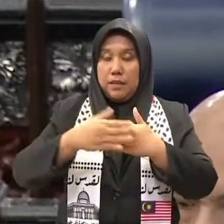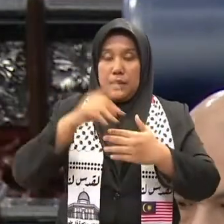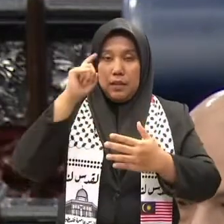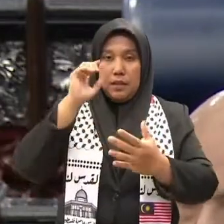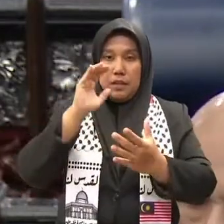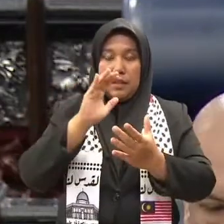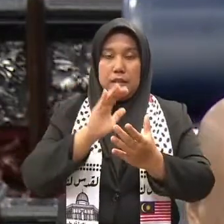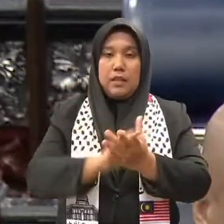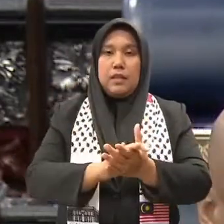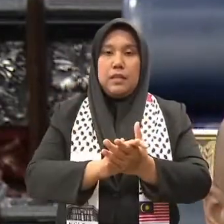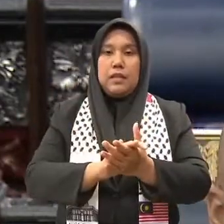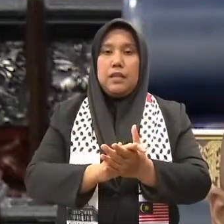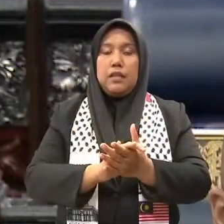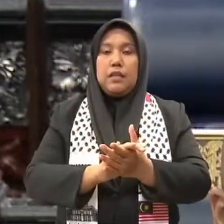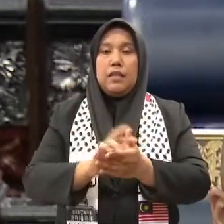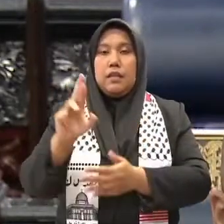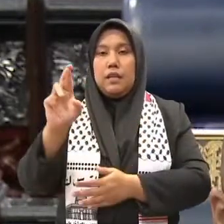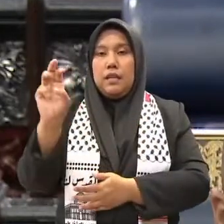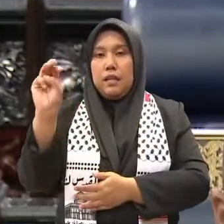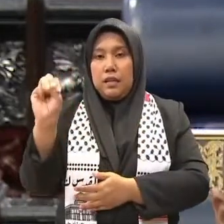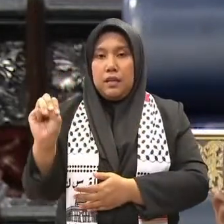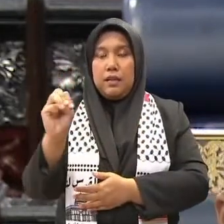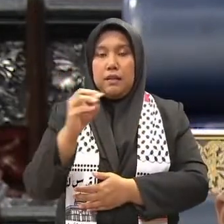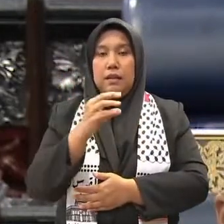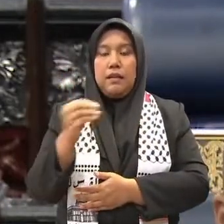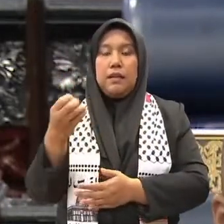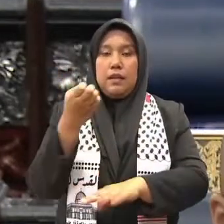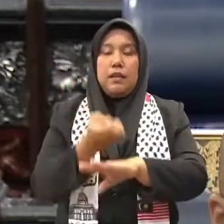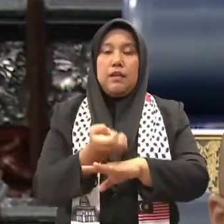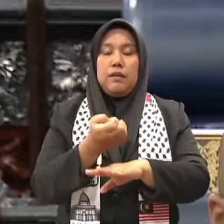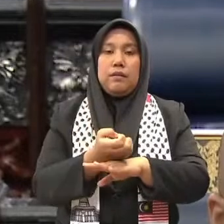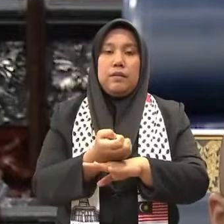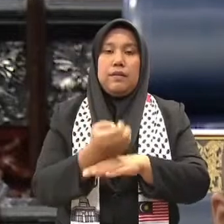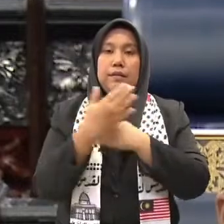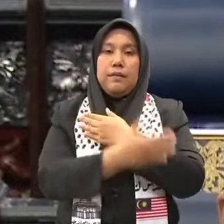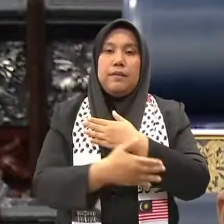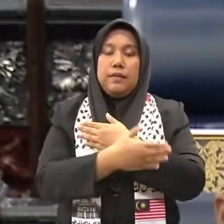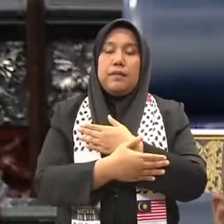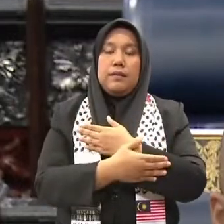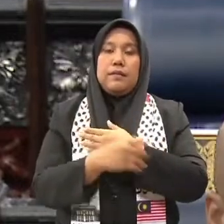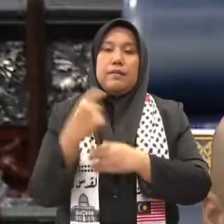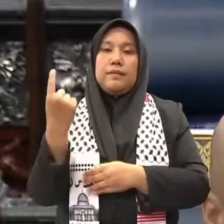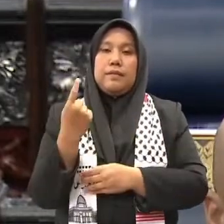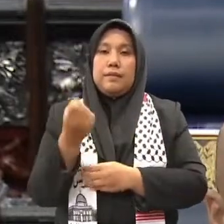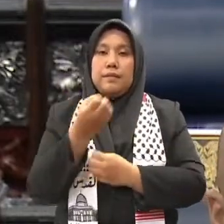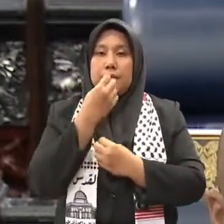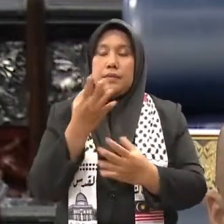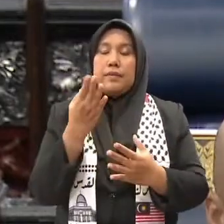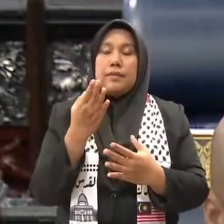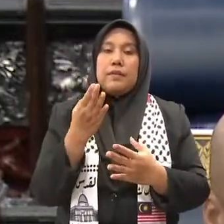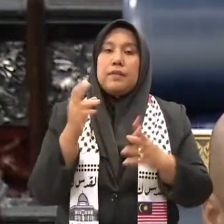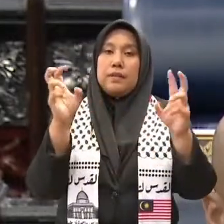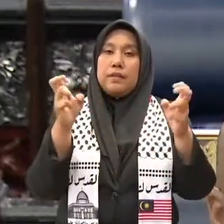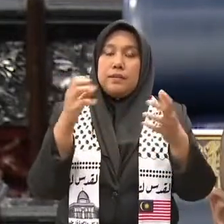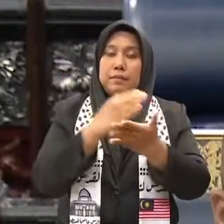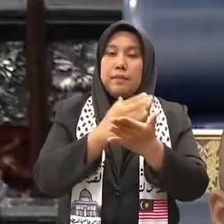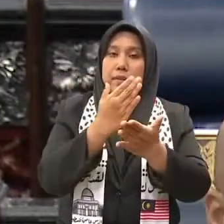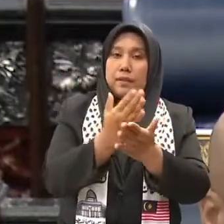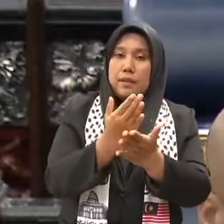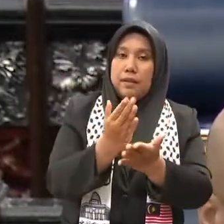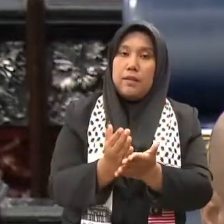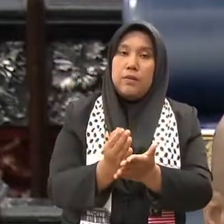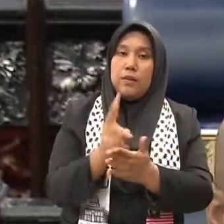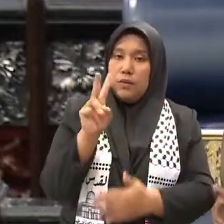kepada Ringgit dan juga ekonomi negara itulah yang sering disebut-sebutkan dalam tema belanjawan 2024 iaitu